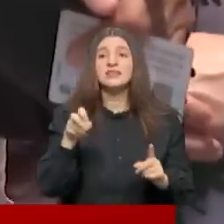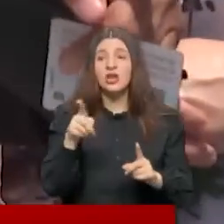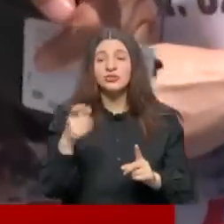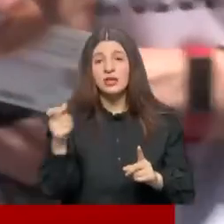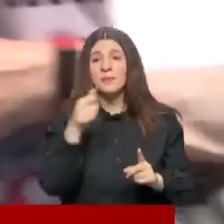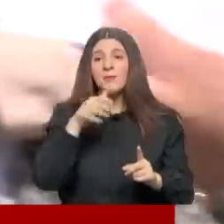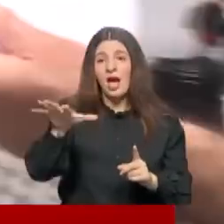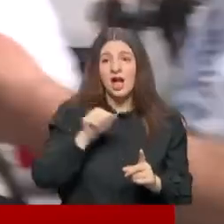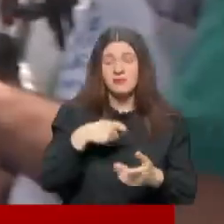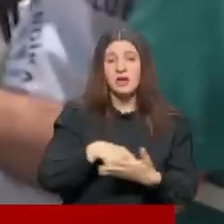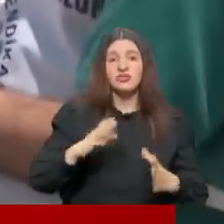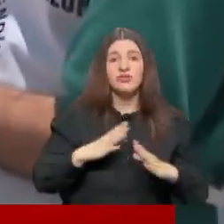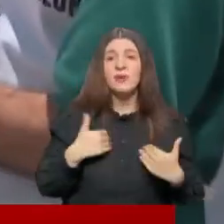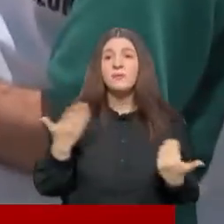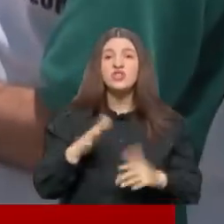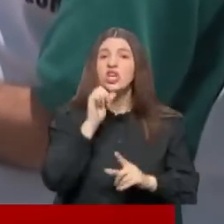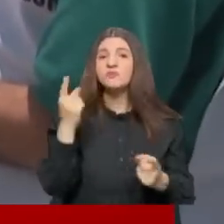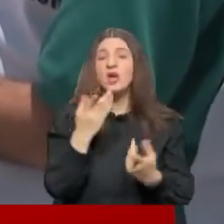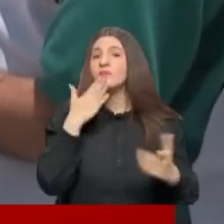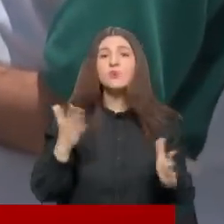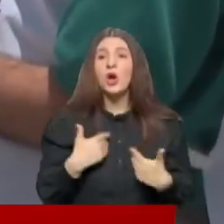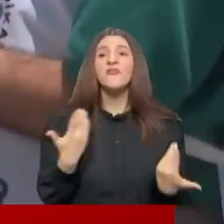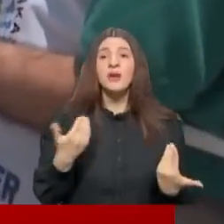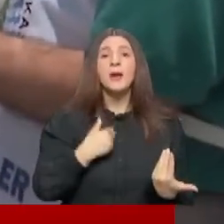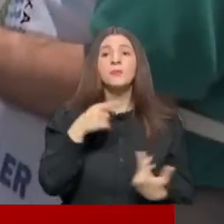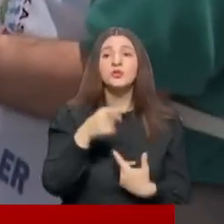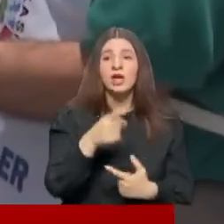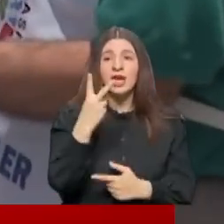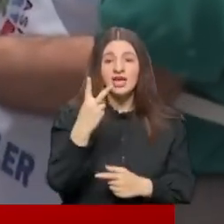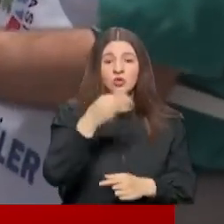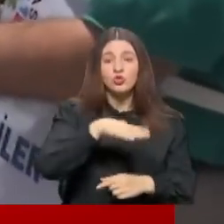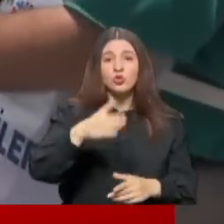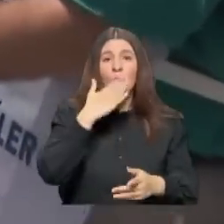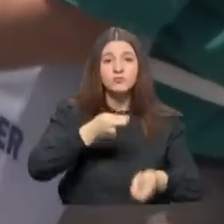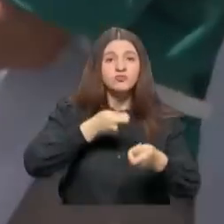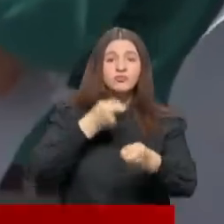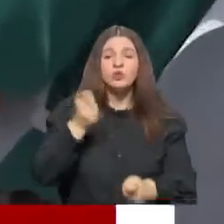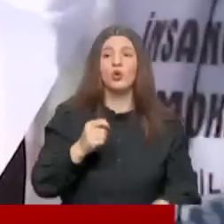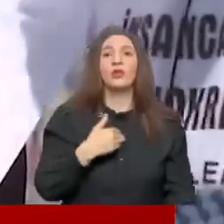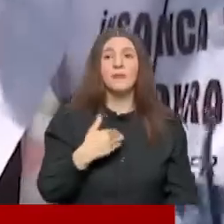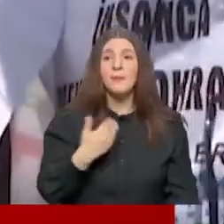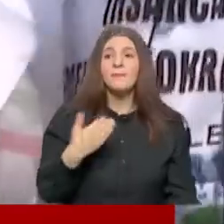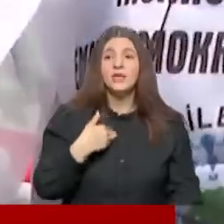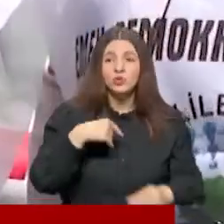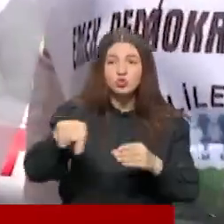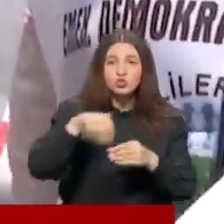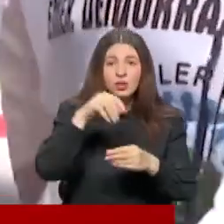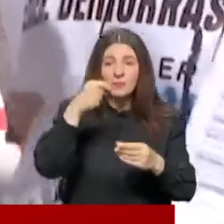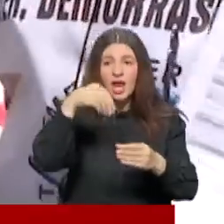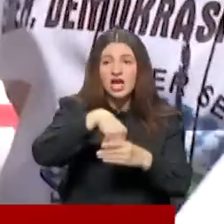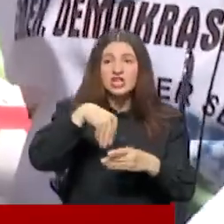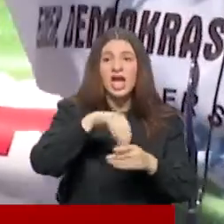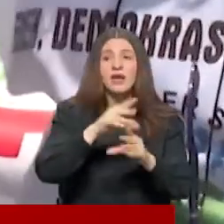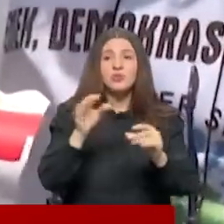1800'de babamdan aldığım maaşım var. Başka hiçbir şeyim yok ve ben bunlarla iki tane çocuk okutmak zorundayım. Benim cüzdanımdaki